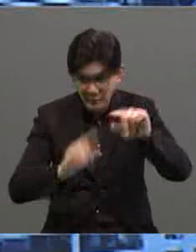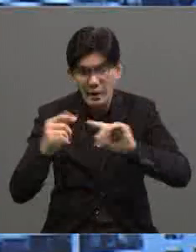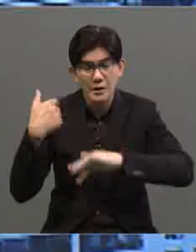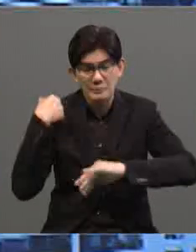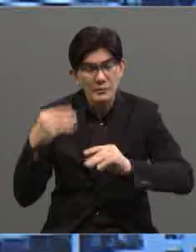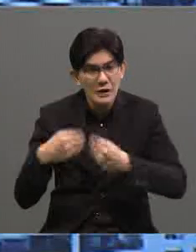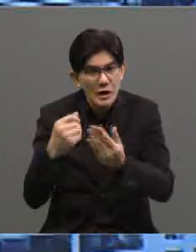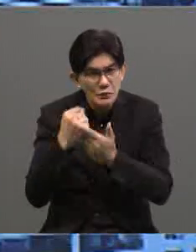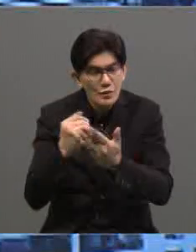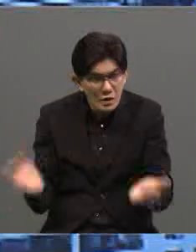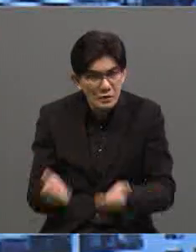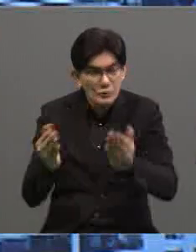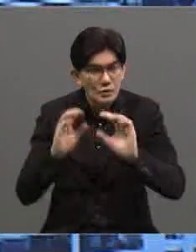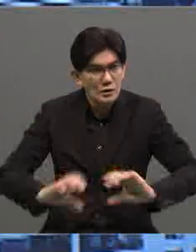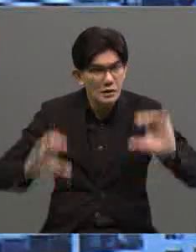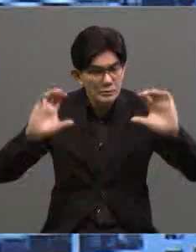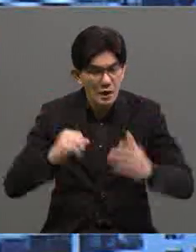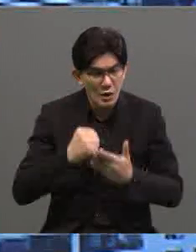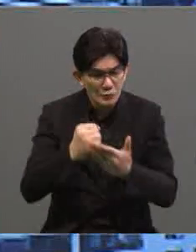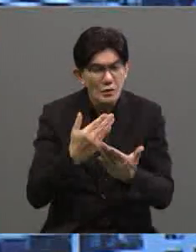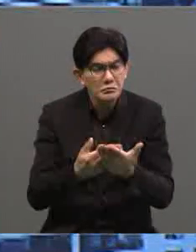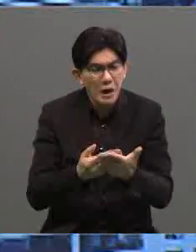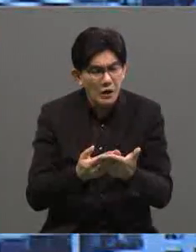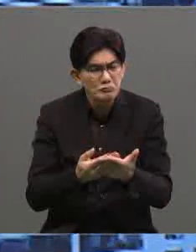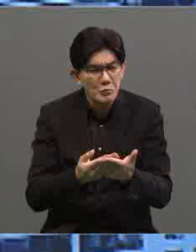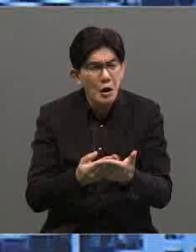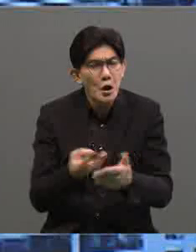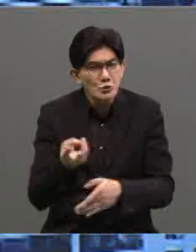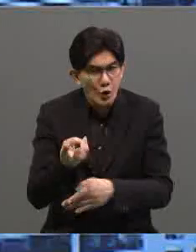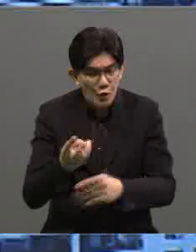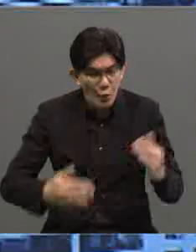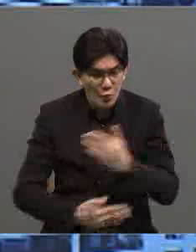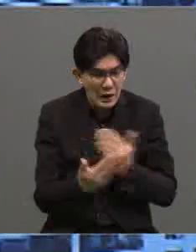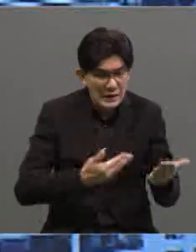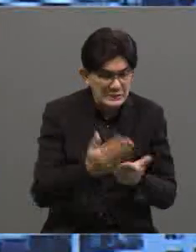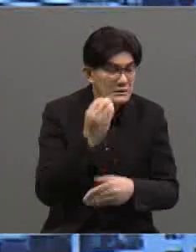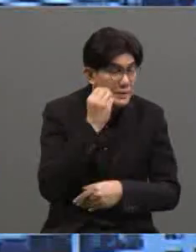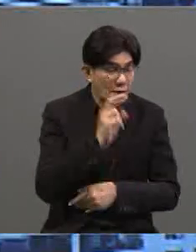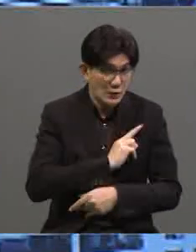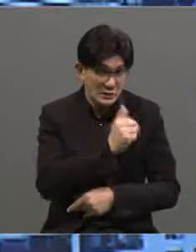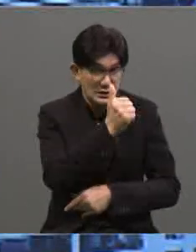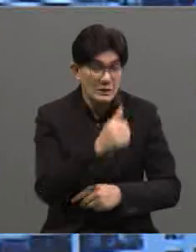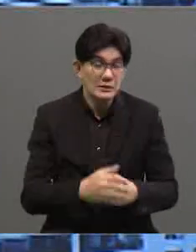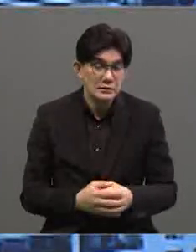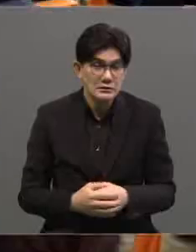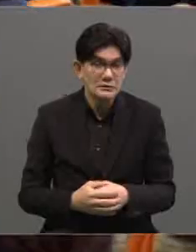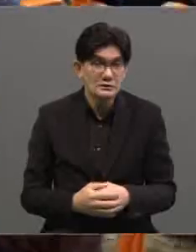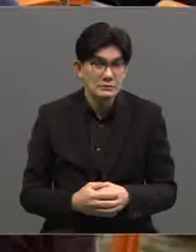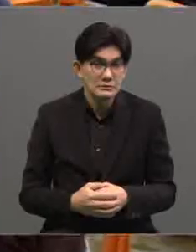บายของรัฐบาลที่ต้องการช่วยให้คนมีรายได้น้อยนั้นมีโอกาสมีบ้านเป็นของตนเองมากขึ้นค่ะ